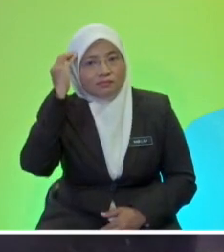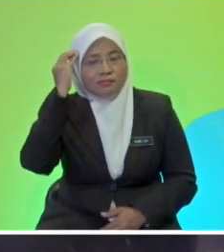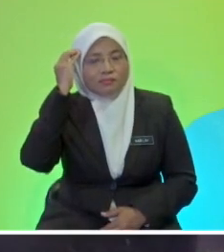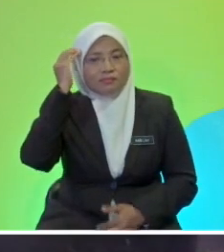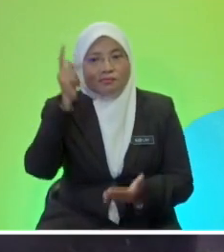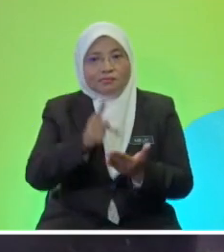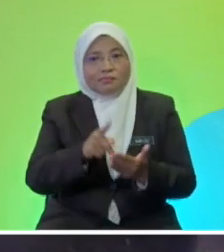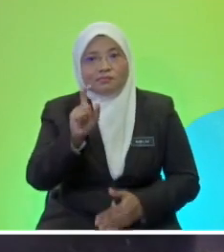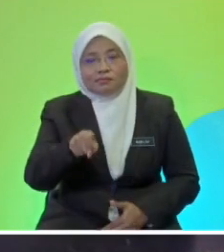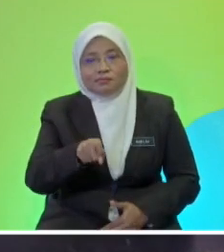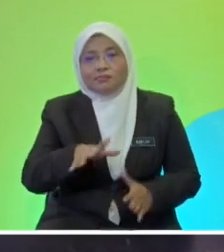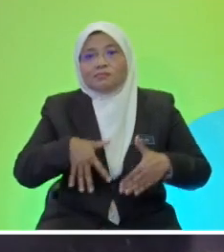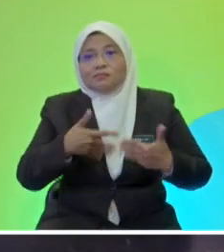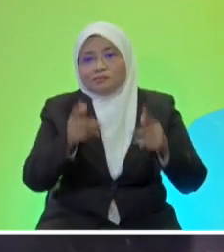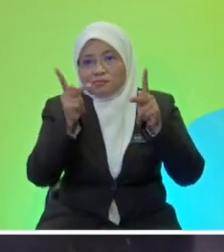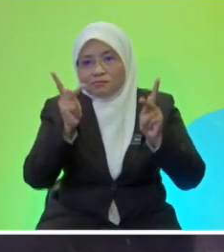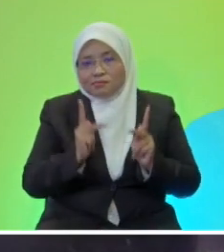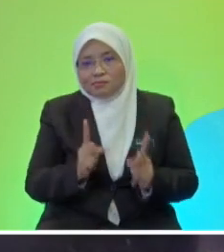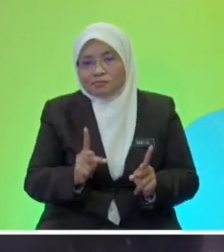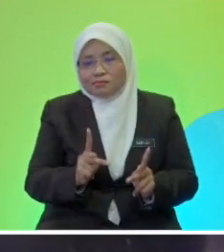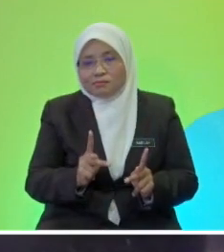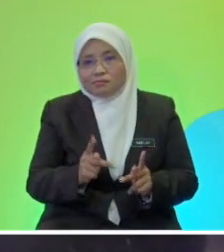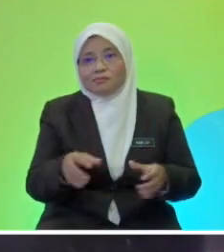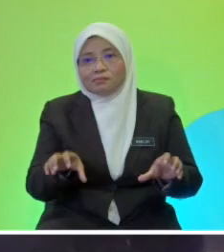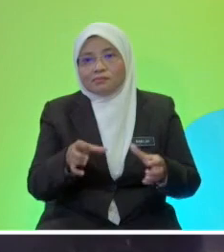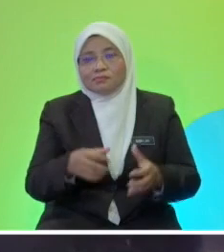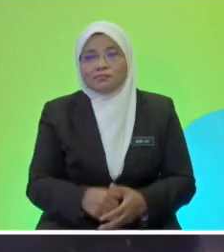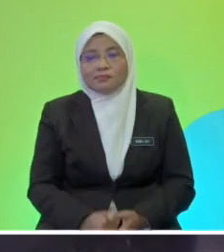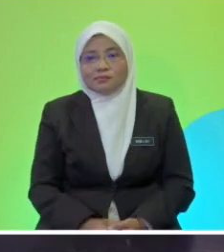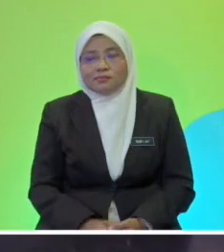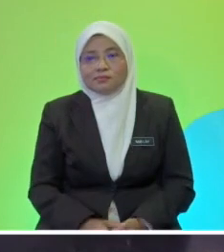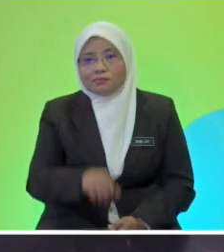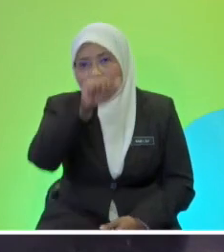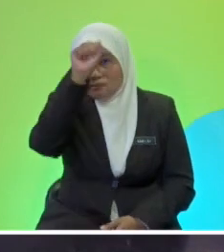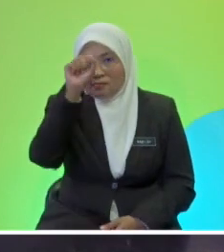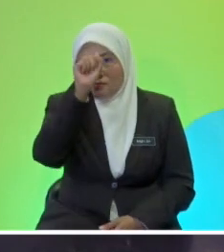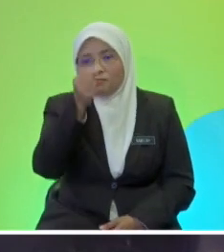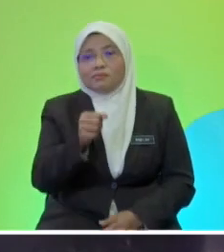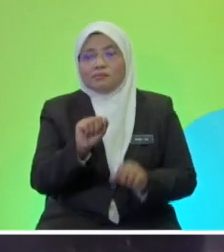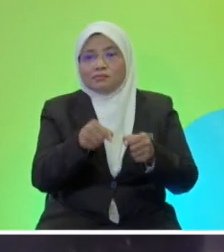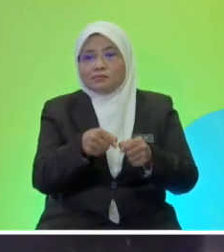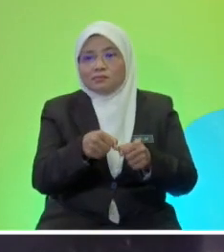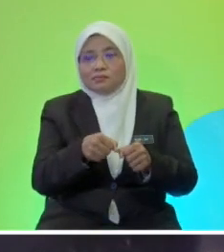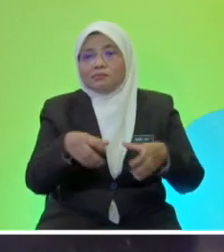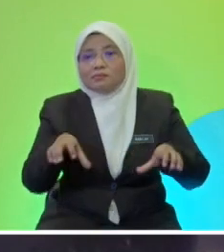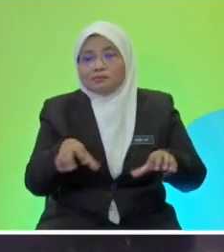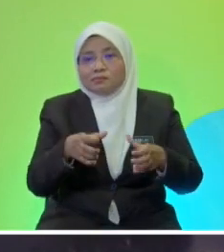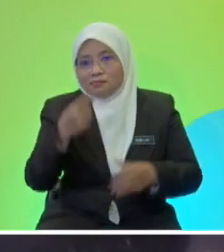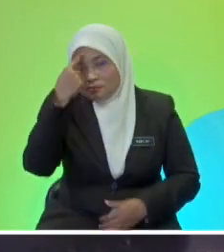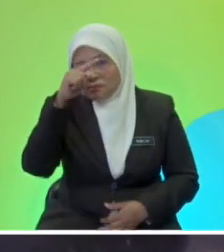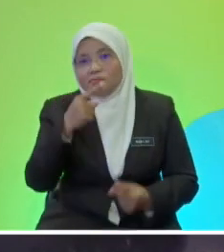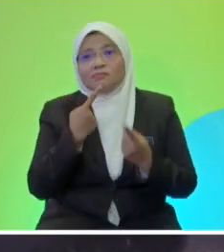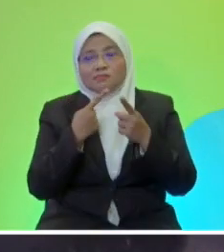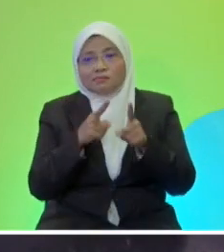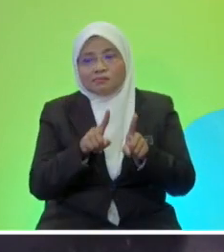oke boleh legakkan yang mana agaknya sebab kita tidak uji Shaun Oke bagaimana